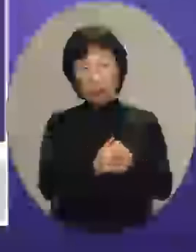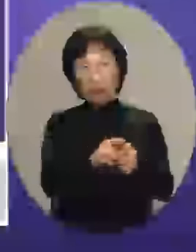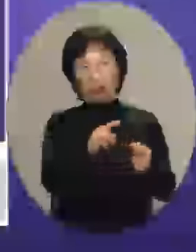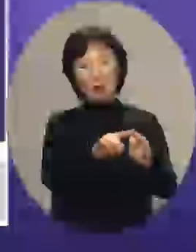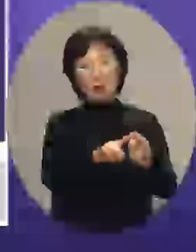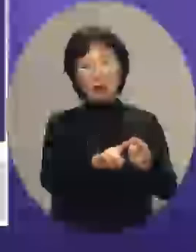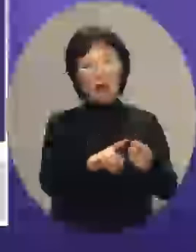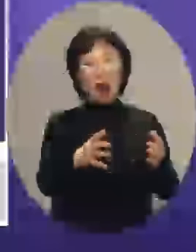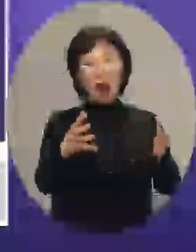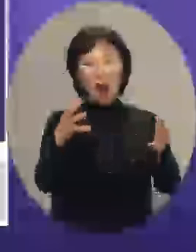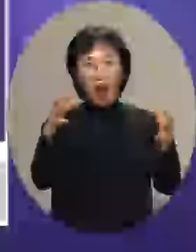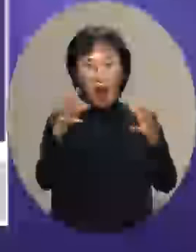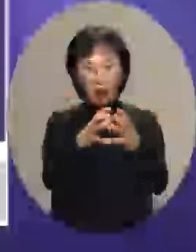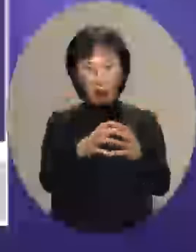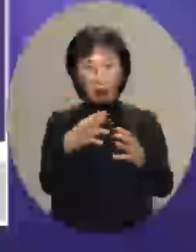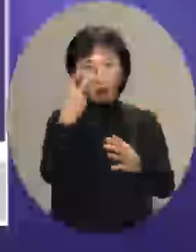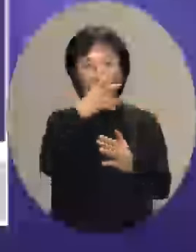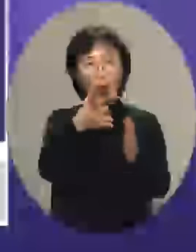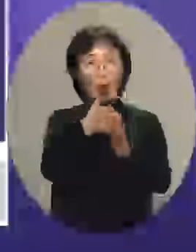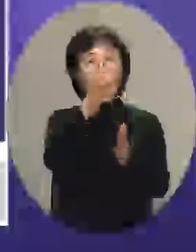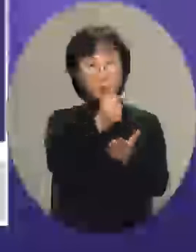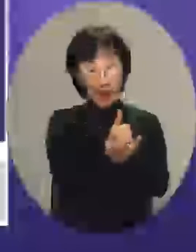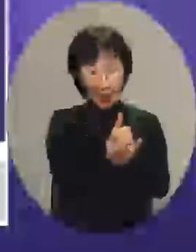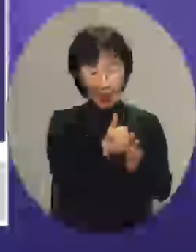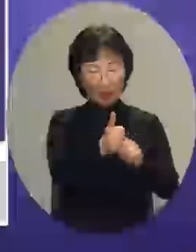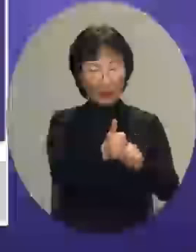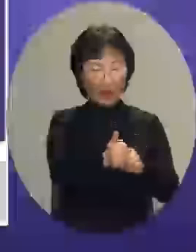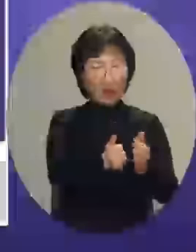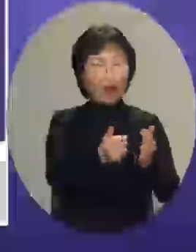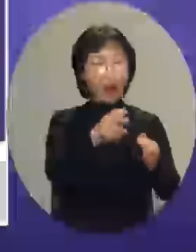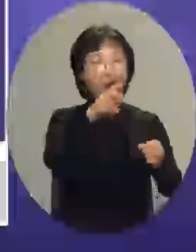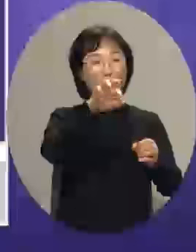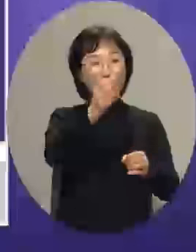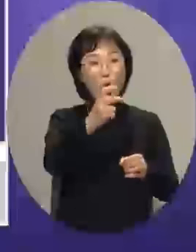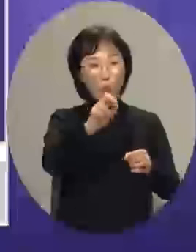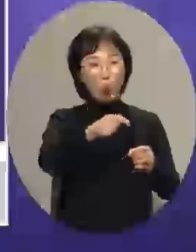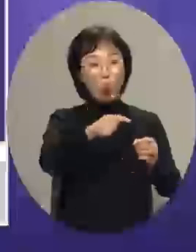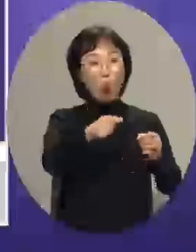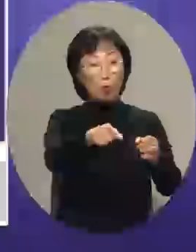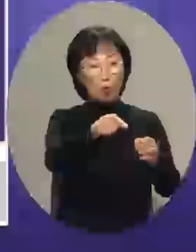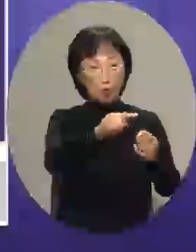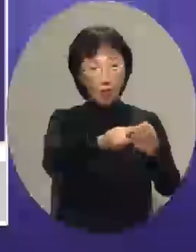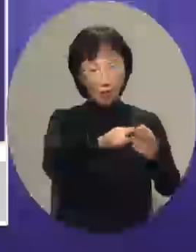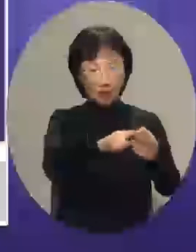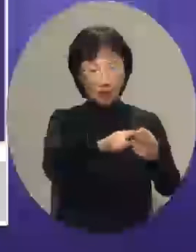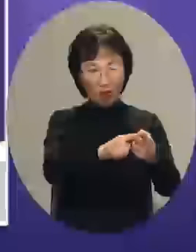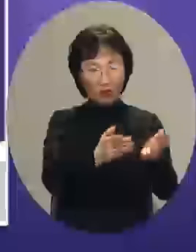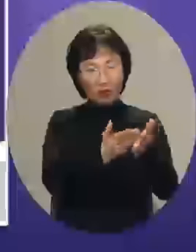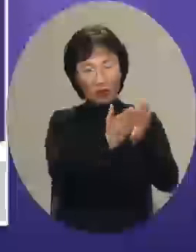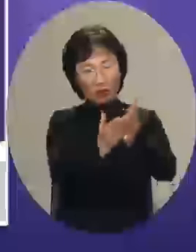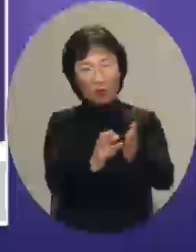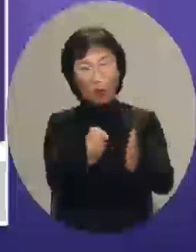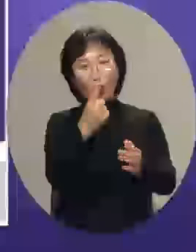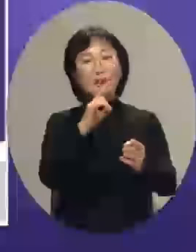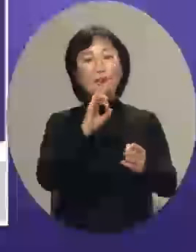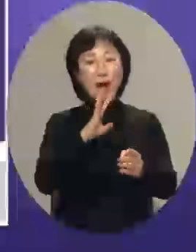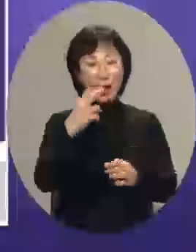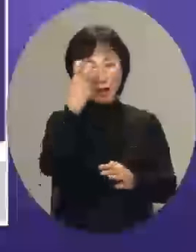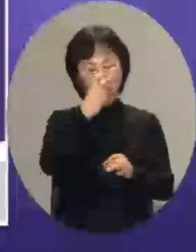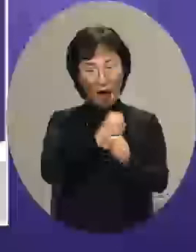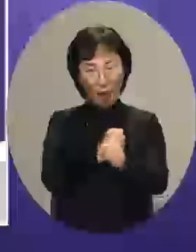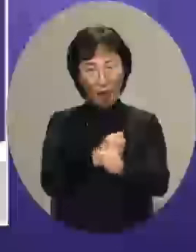역할은 합동수사부장은 목포에서 세월호 침몰 원인만 수사했고요. 그다음에 검사장급이